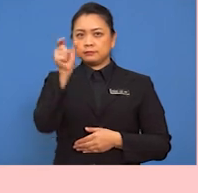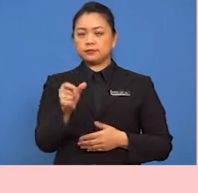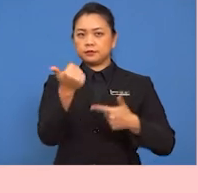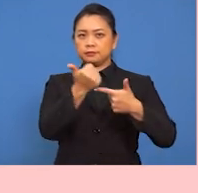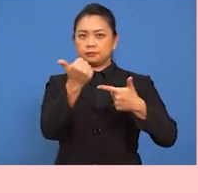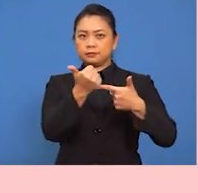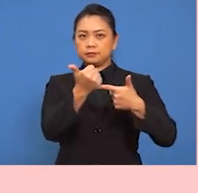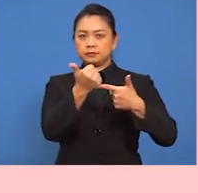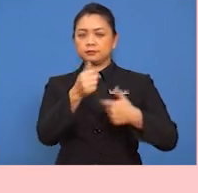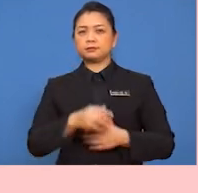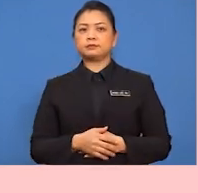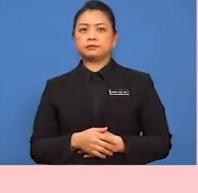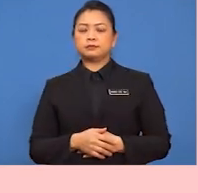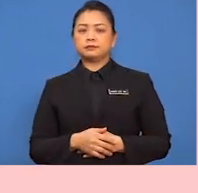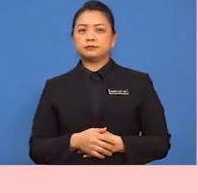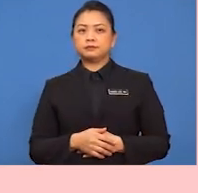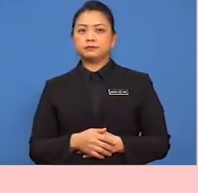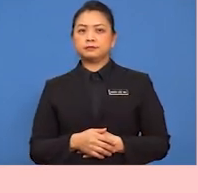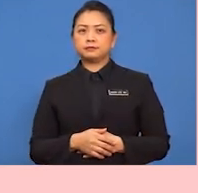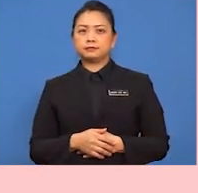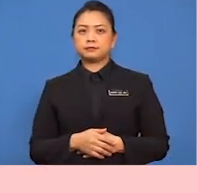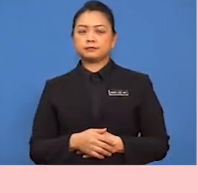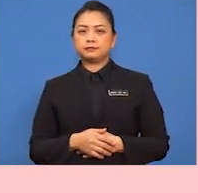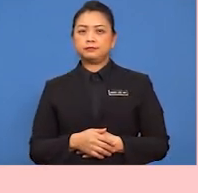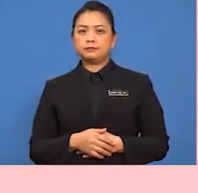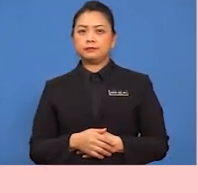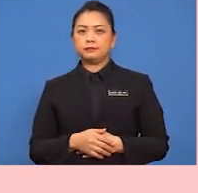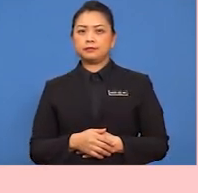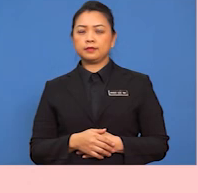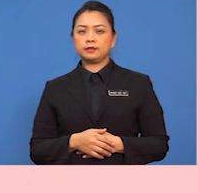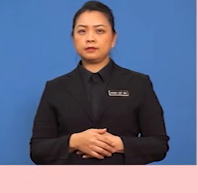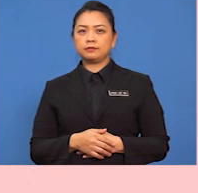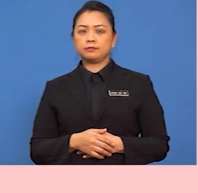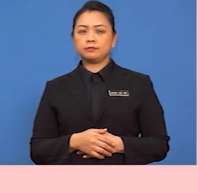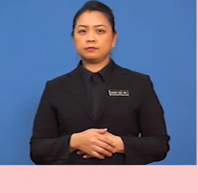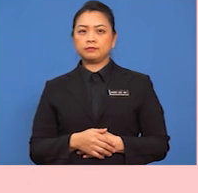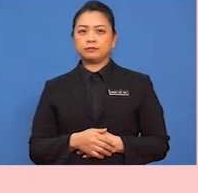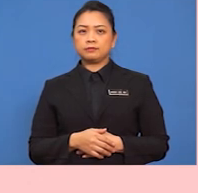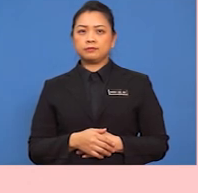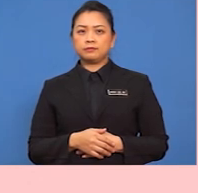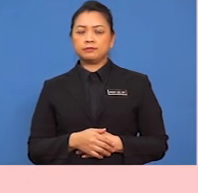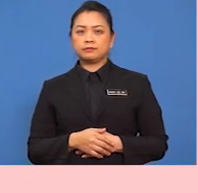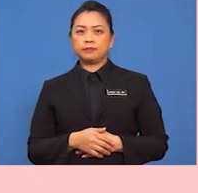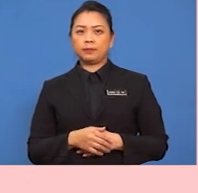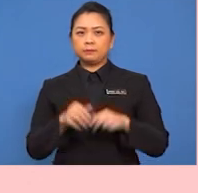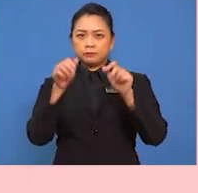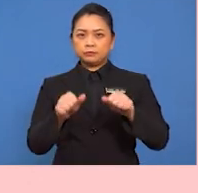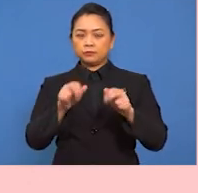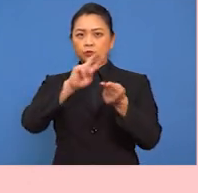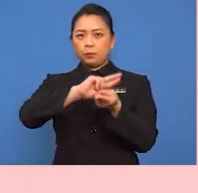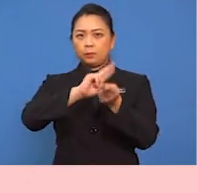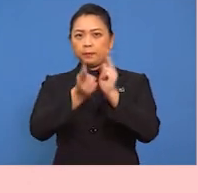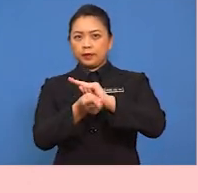matriks 2 darab 2. Seterusnya, pemboleh ubah